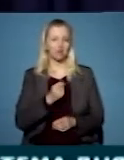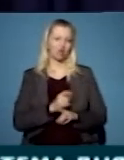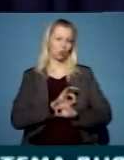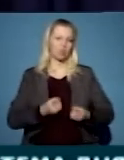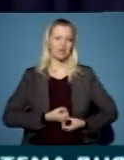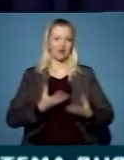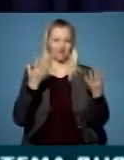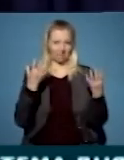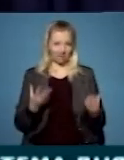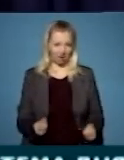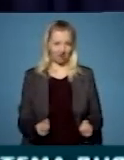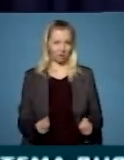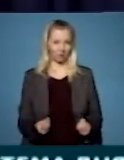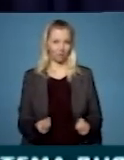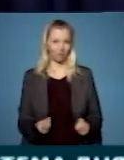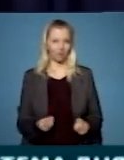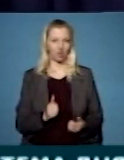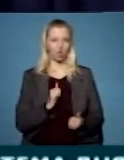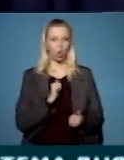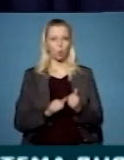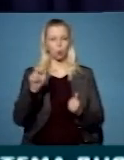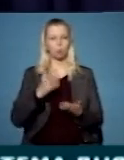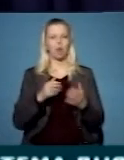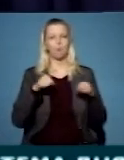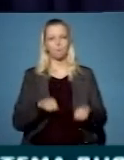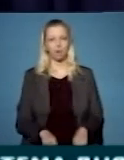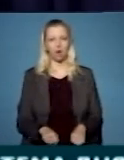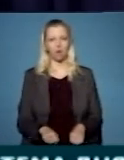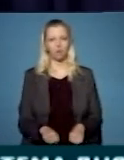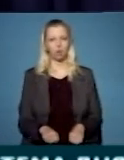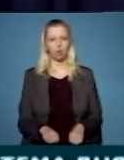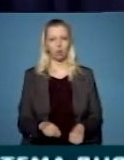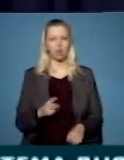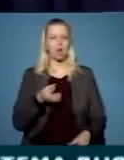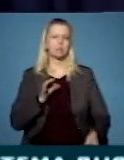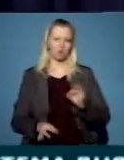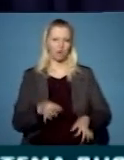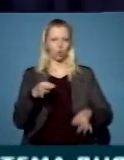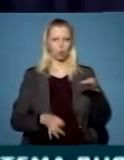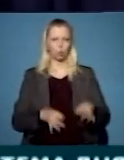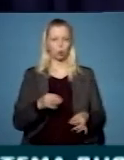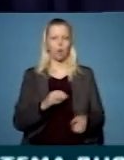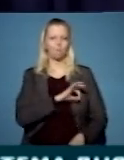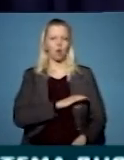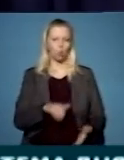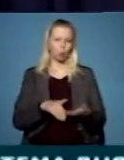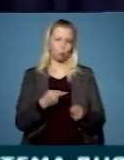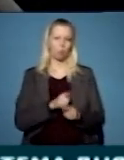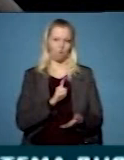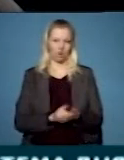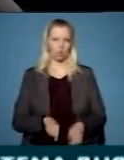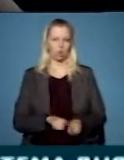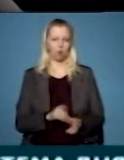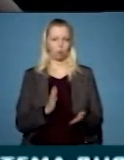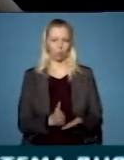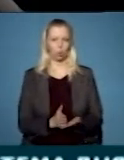світлий день. От, кожна людина має право на справедливий суд і на правову допомогу. І це так має бути. Ну, от,